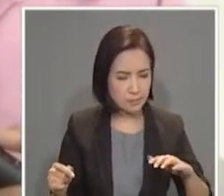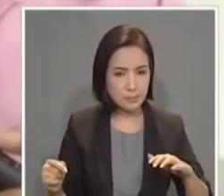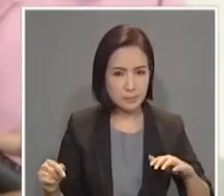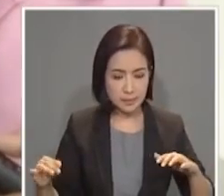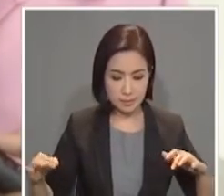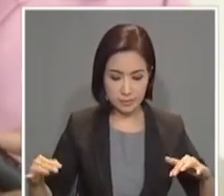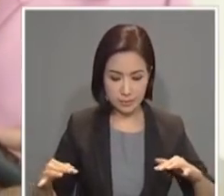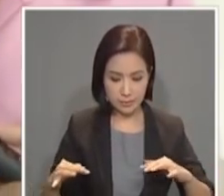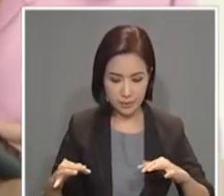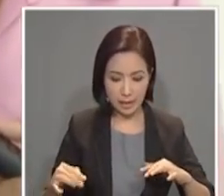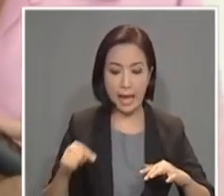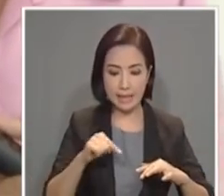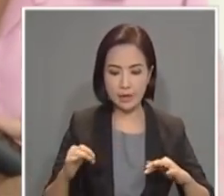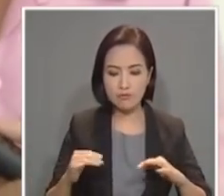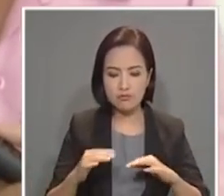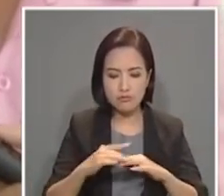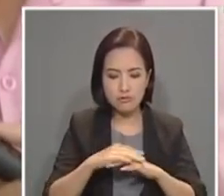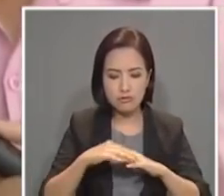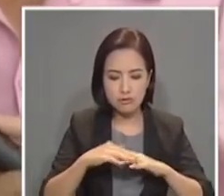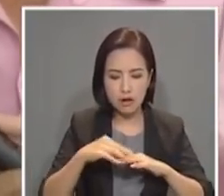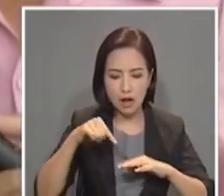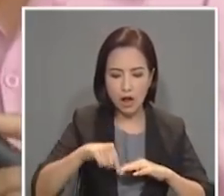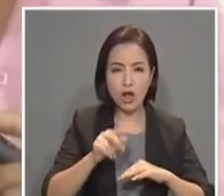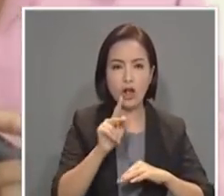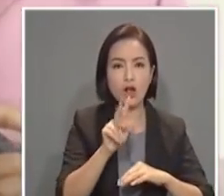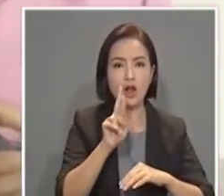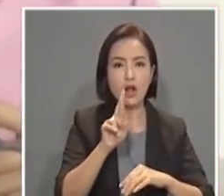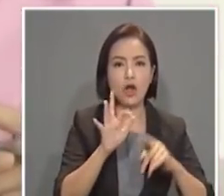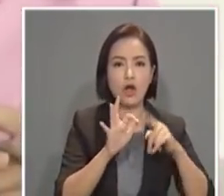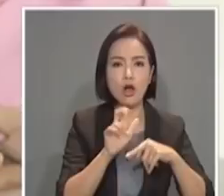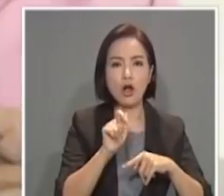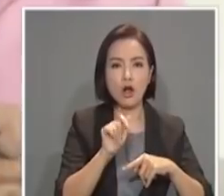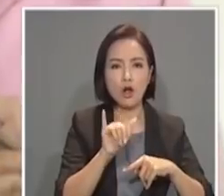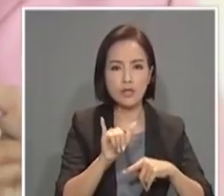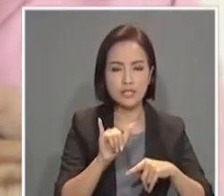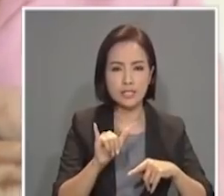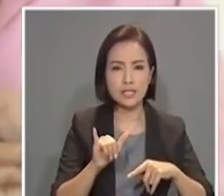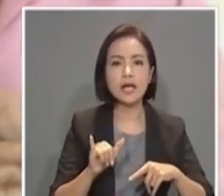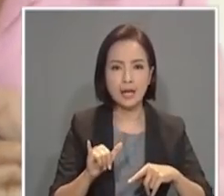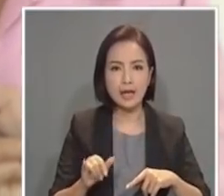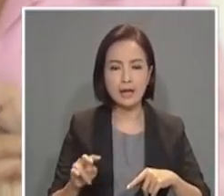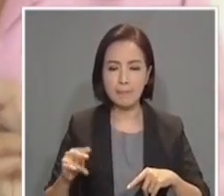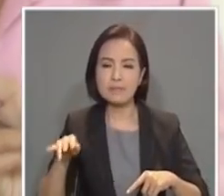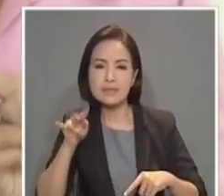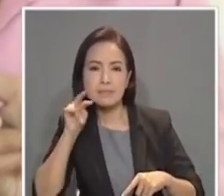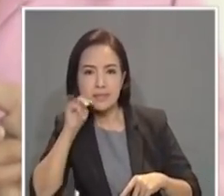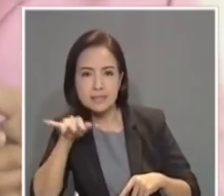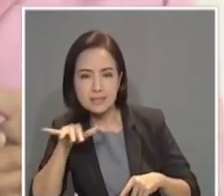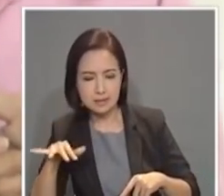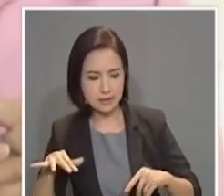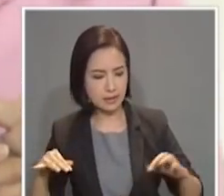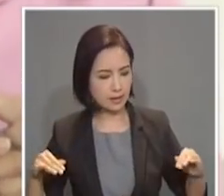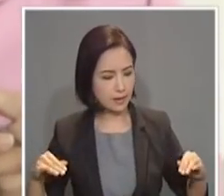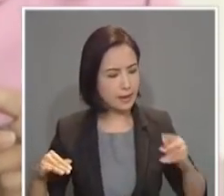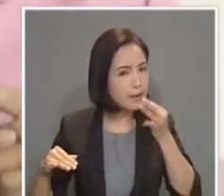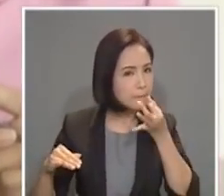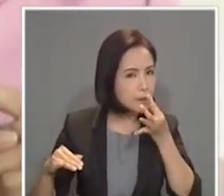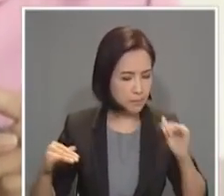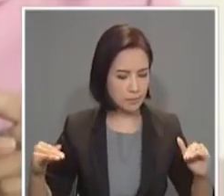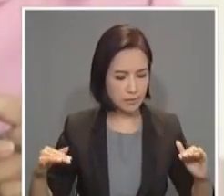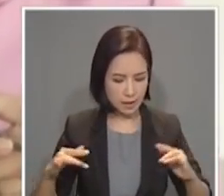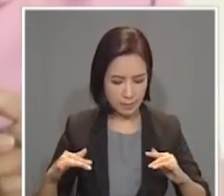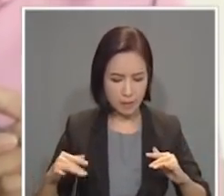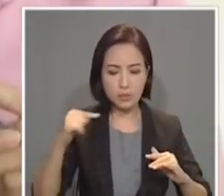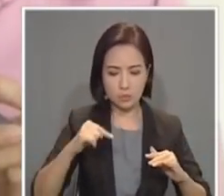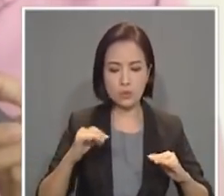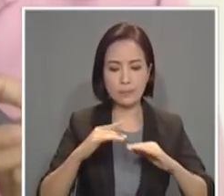างและเสร็จแล้วก็คือทะเลสาบสงขลาที่เป็นออกไปทางน้ำเค็มแล้วซึ่งนิเวศวิทยาที่เกี่ยวข้องไม่ว่าจะเป็นตัวพันธุ์สัตว์น้ำเองตัวพันธุ์ไม้น้ำเอง